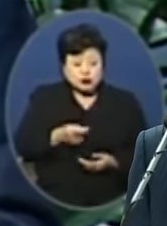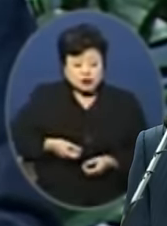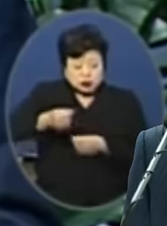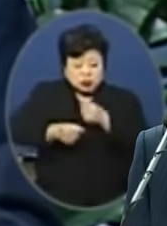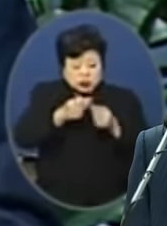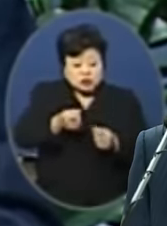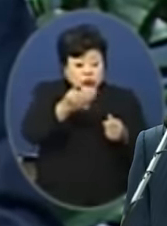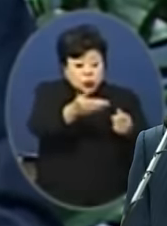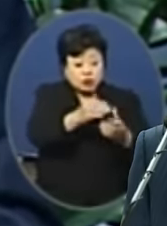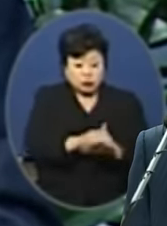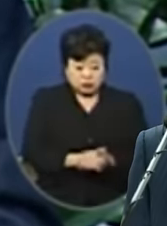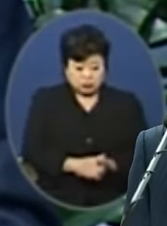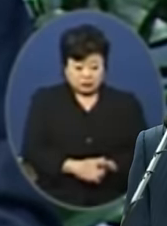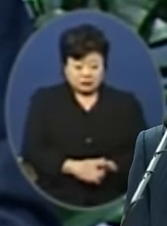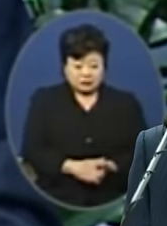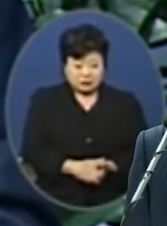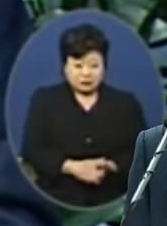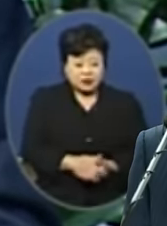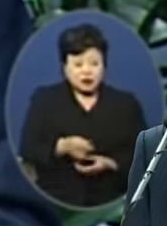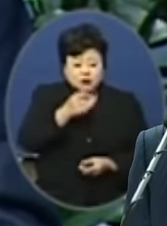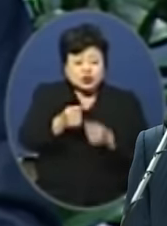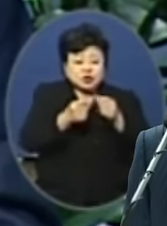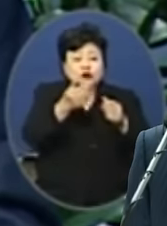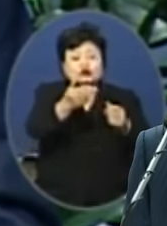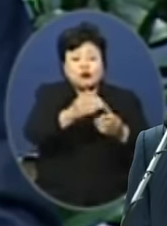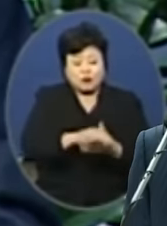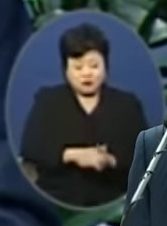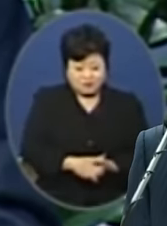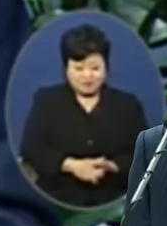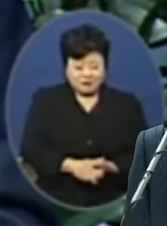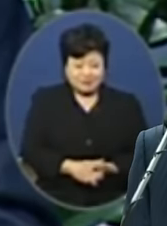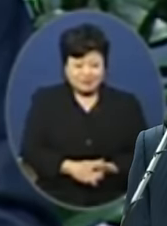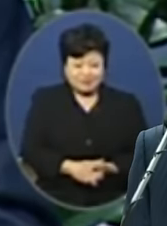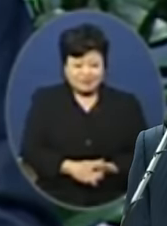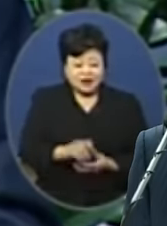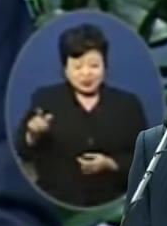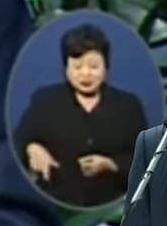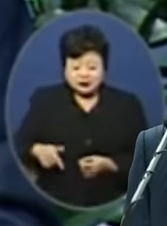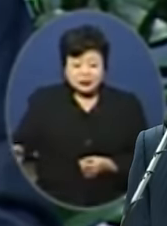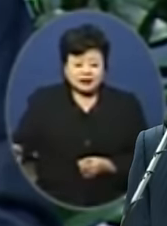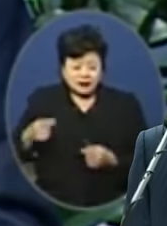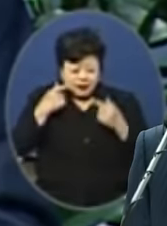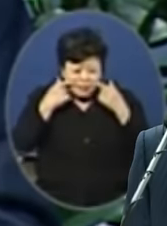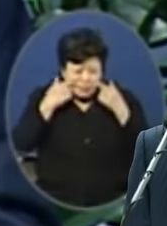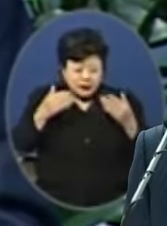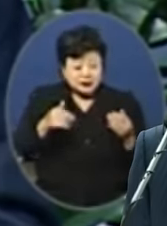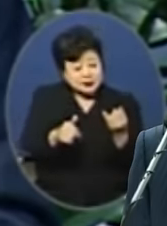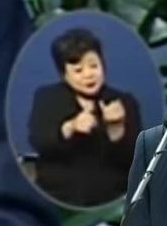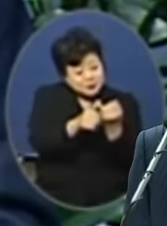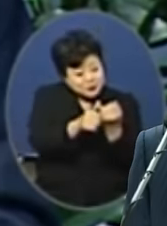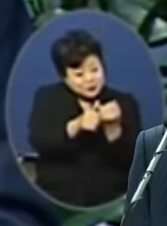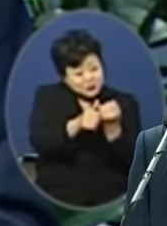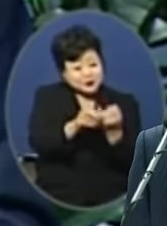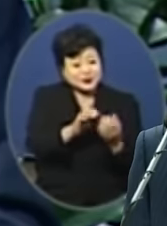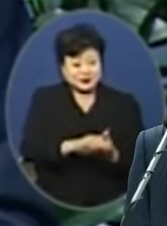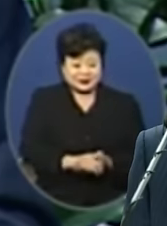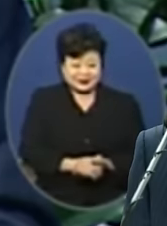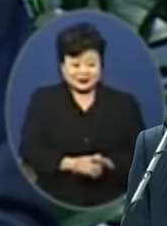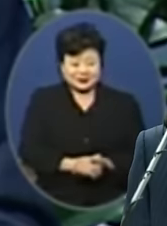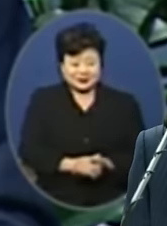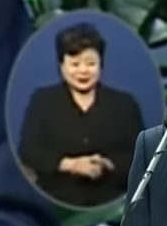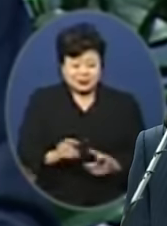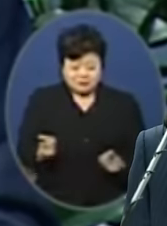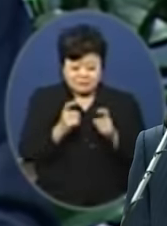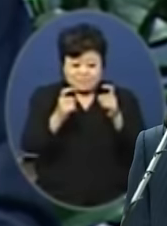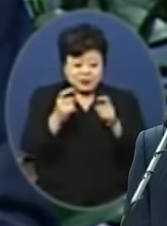것입니다. 그리고 물 길러주고 난 다음에 저녁에 반드시 부부간에